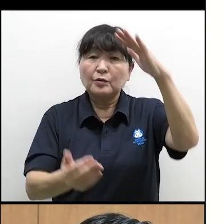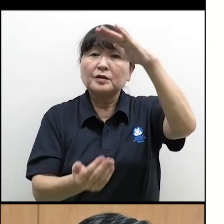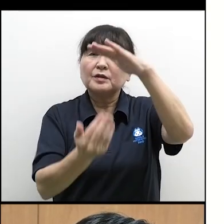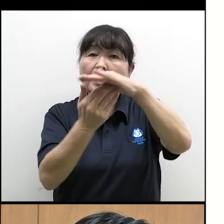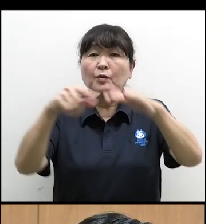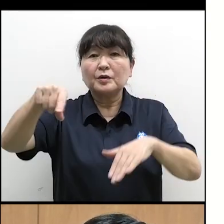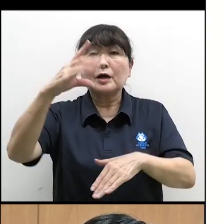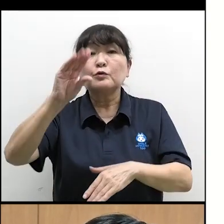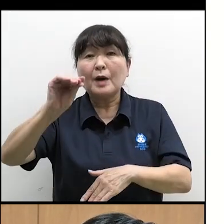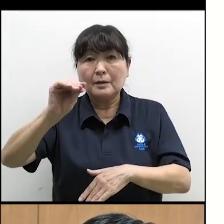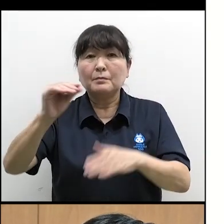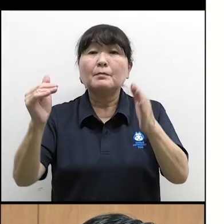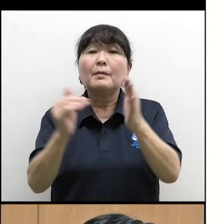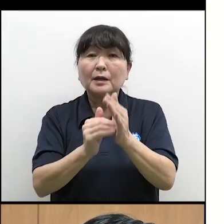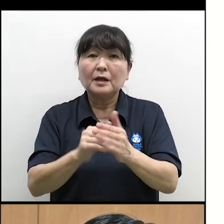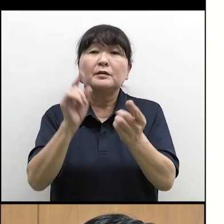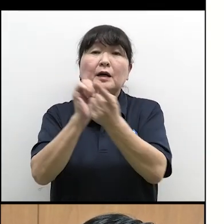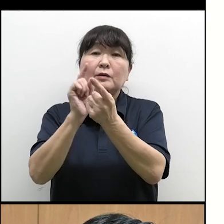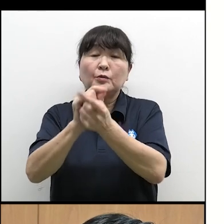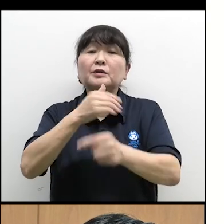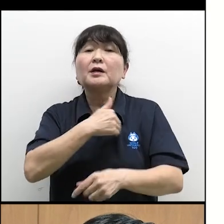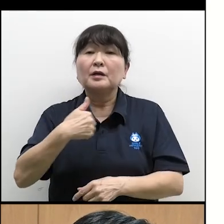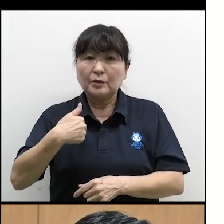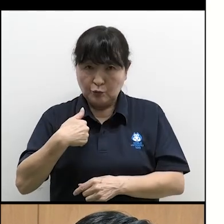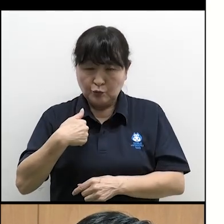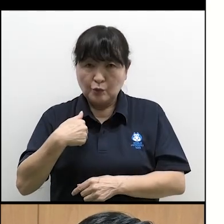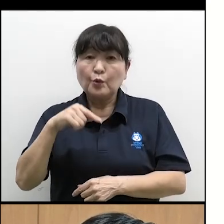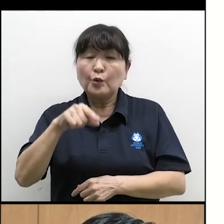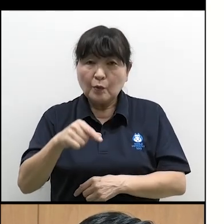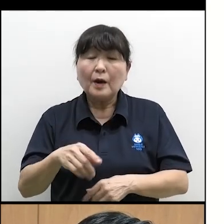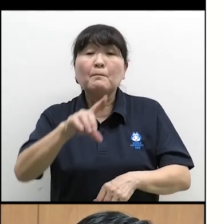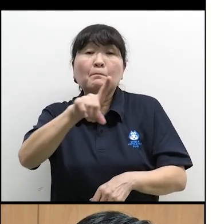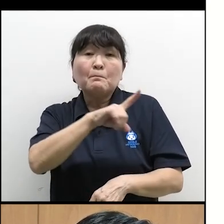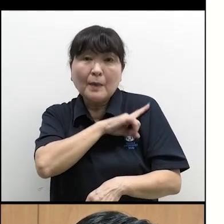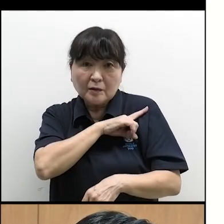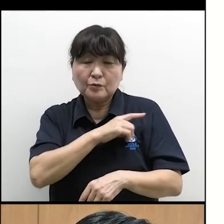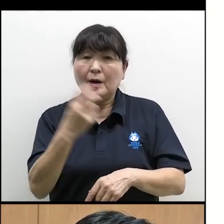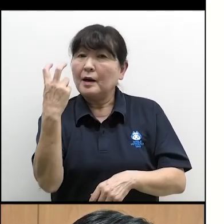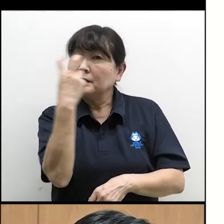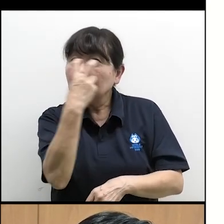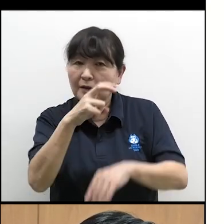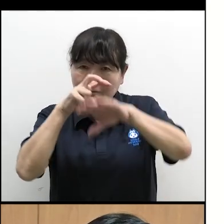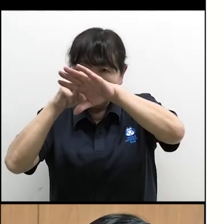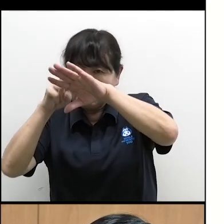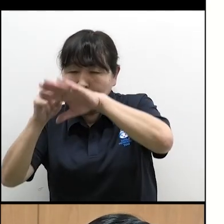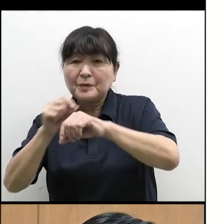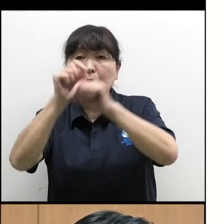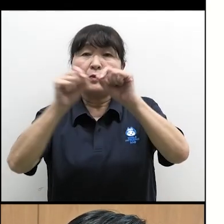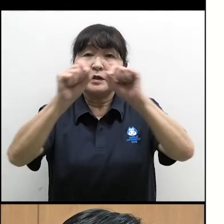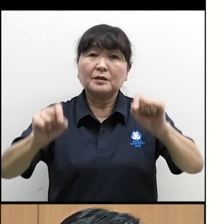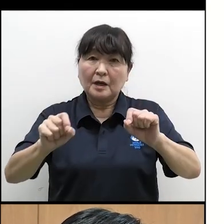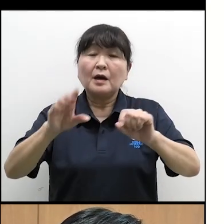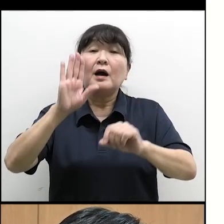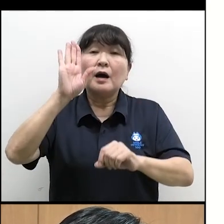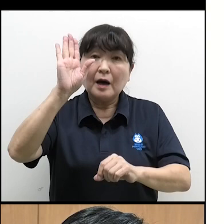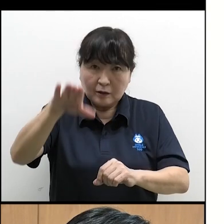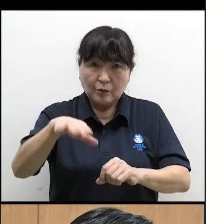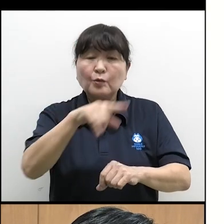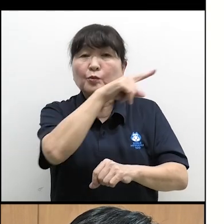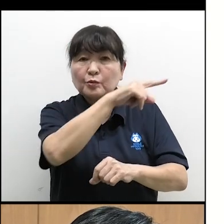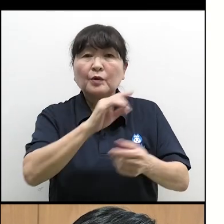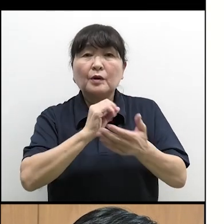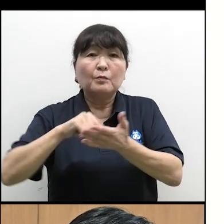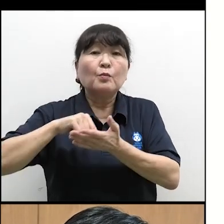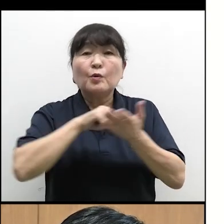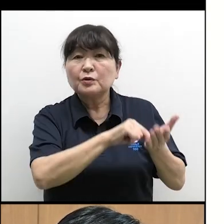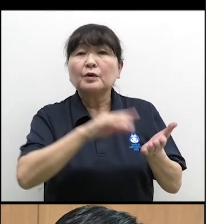の方は耐震診断を行った上で対象の場合は都市整備部建築行政課の方にお申し込みください。